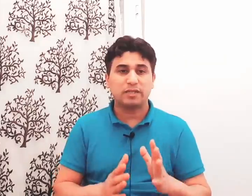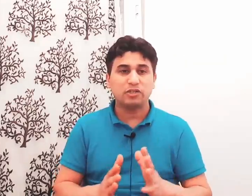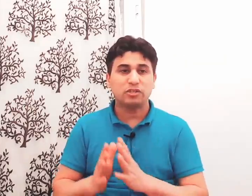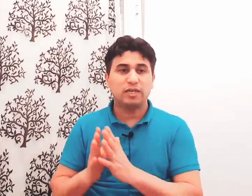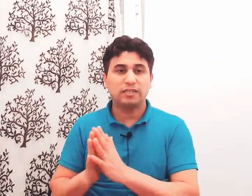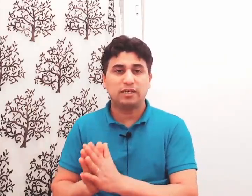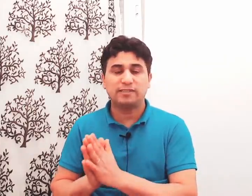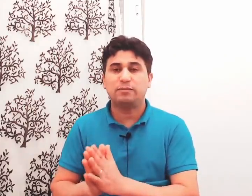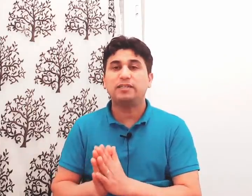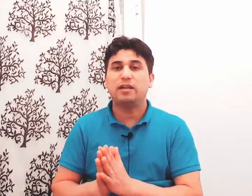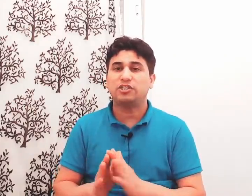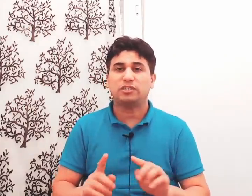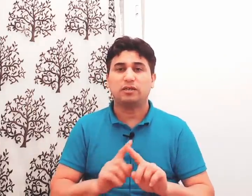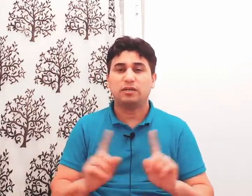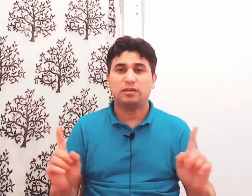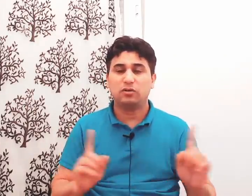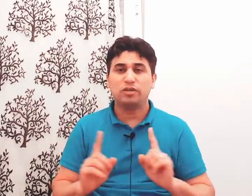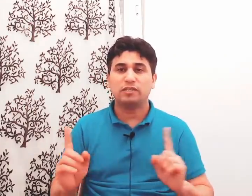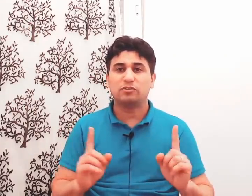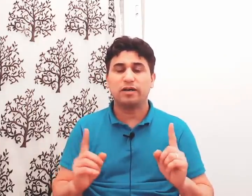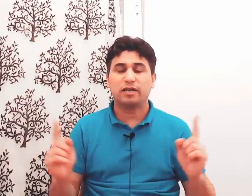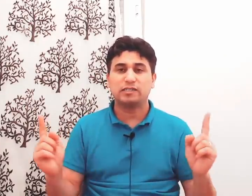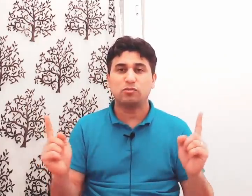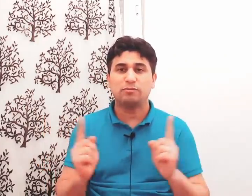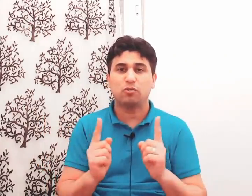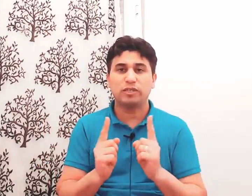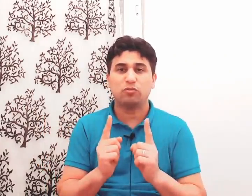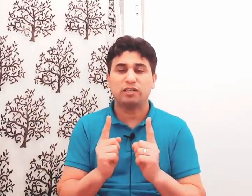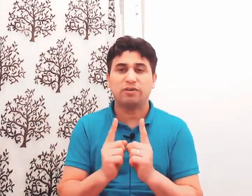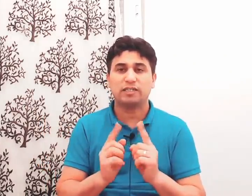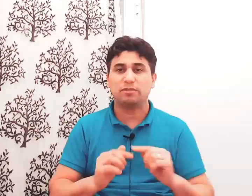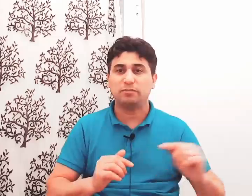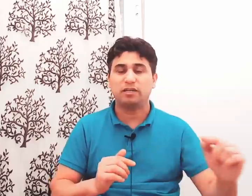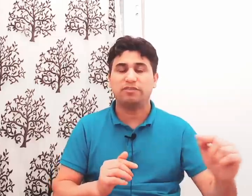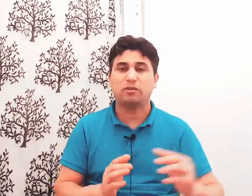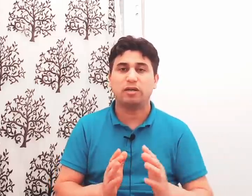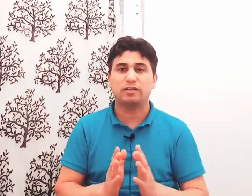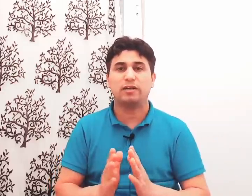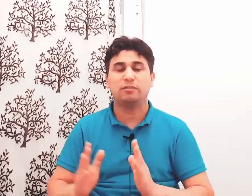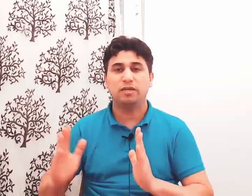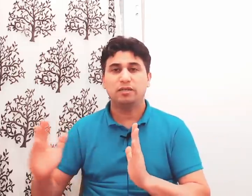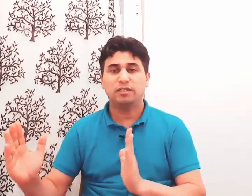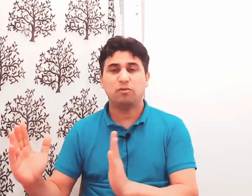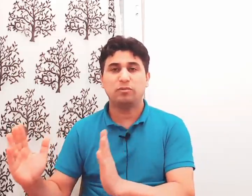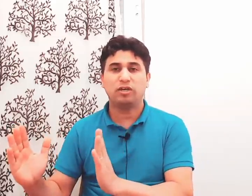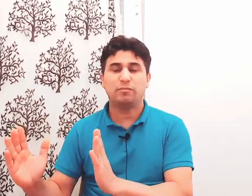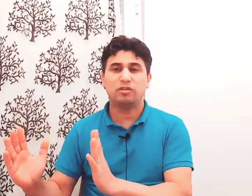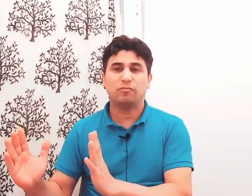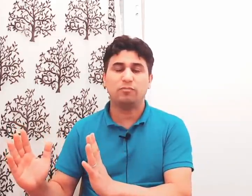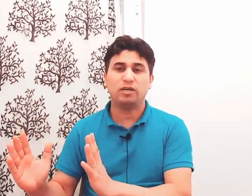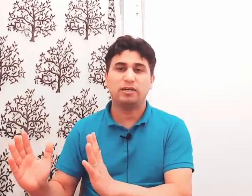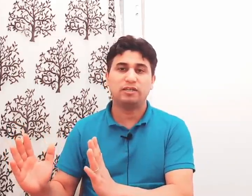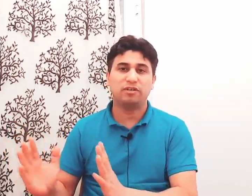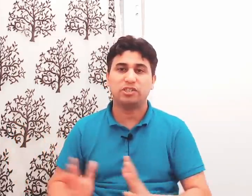من 12 حتى ل 7 ديال العشيه، الوليدات الصغار خصوا لهم توقيت واحد فقط، ماشي بحال هاد الفئات الاخرى اللي هضرنا عليهم، يعني داروا لهم واحد